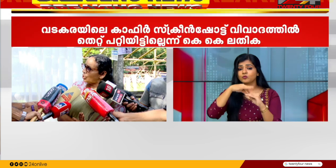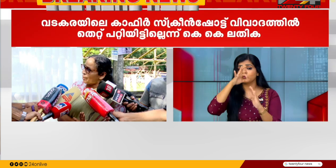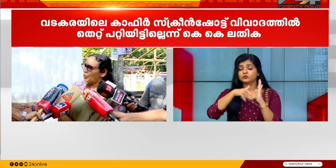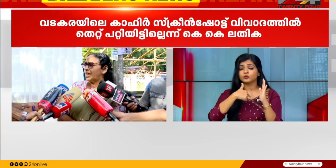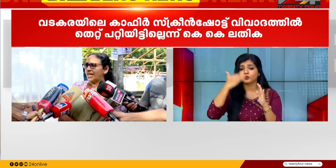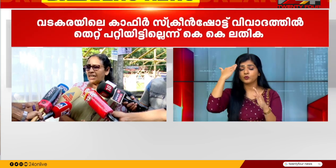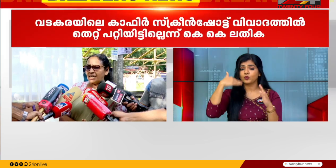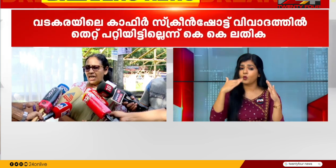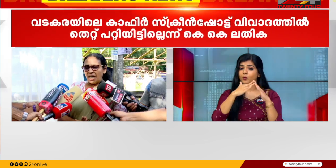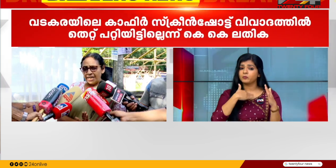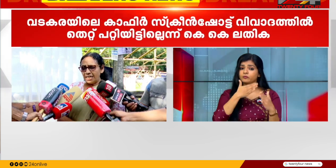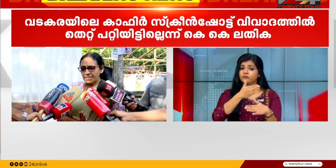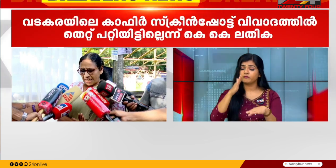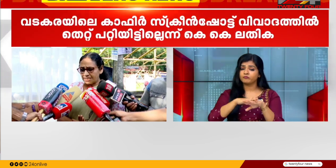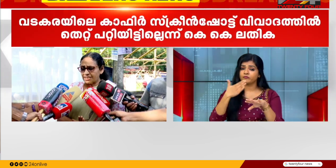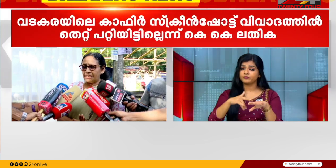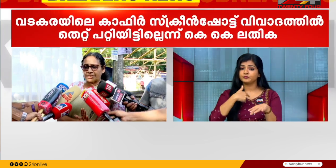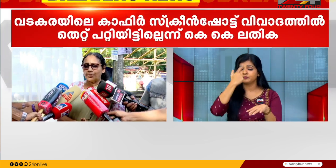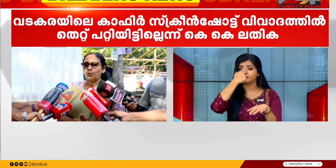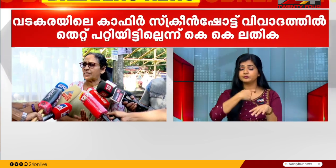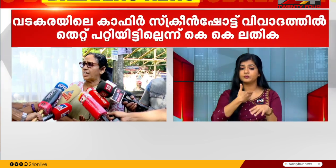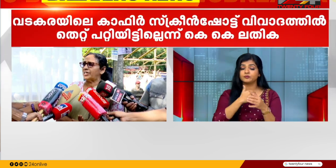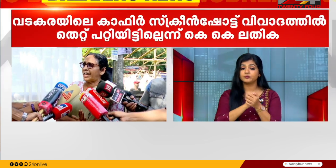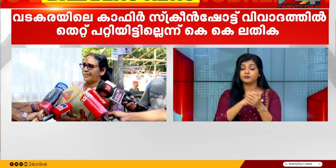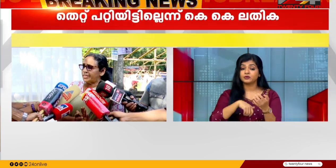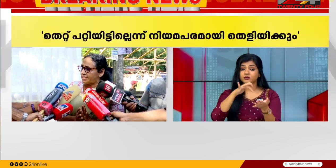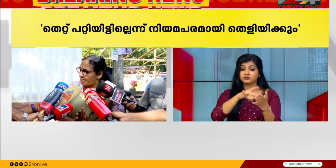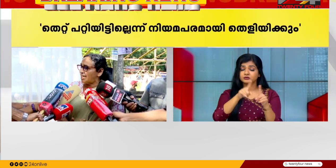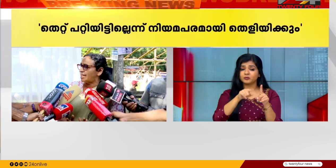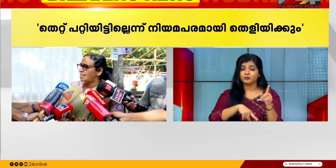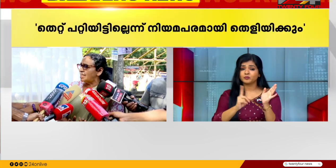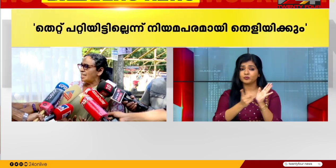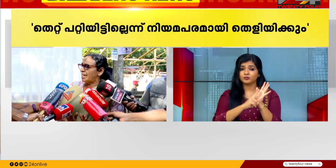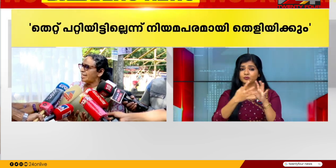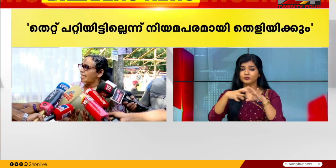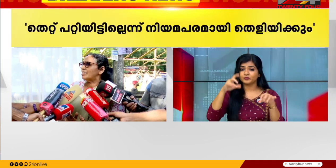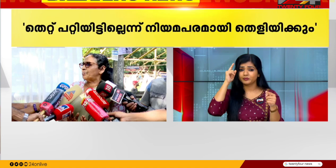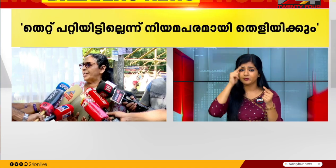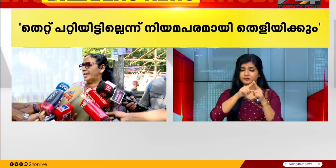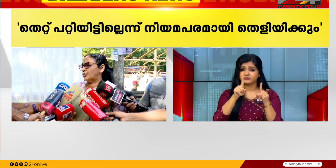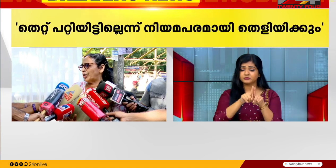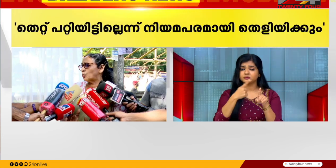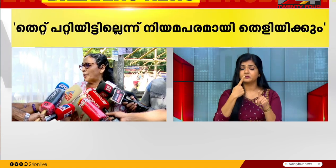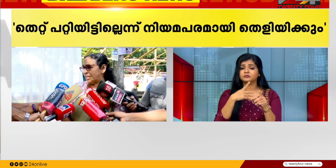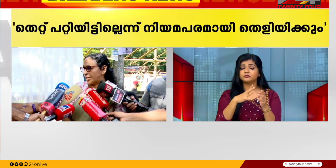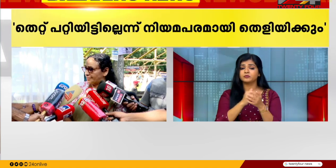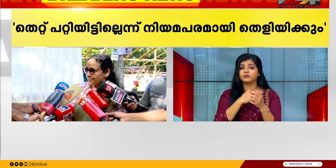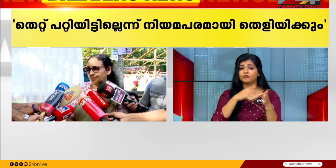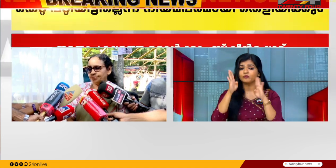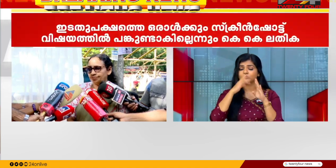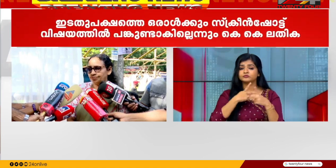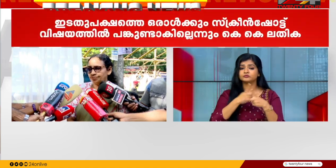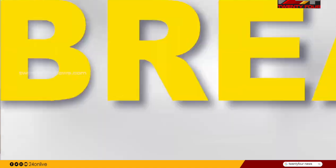ഈ വീടുകളിലൊക്കെ പോകുന്ന ആളുകളാണ്. അങ്ങനെയുള്ള സ്ഥലത്ത് ഇത്തരം ഒരു പ്രചരണം ഉണ്ടാവരുത് എന്നാണ് എൻ്റെ ഫേസ്ബുക്ക്